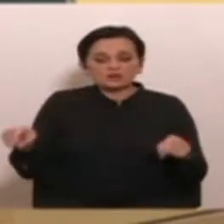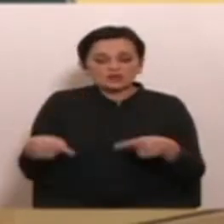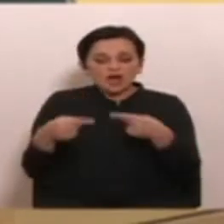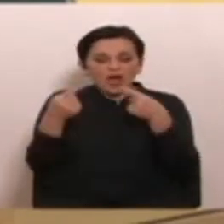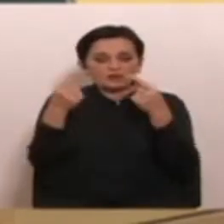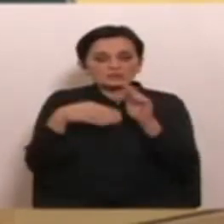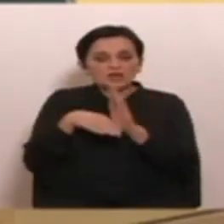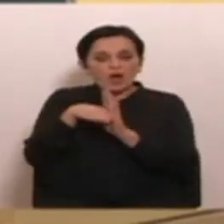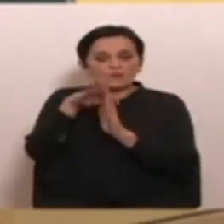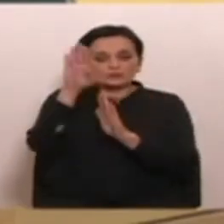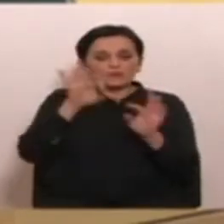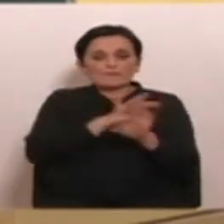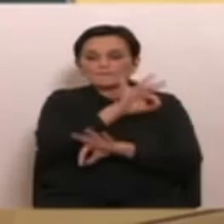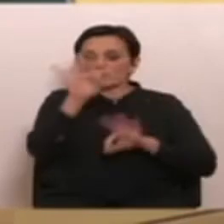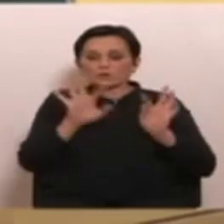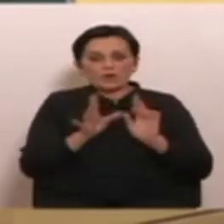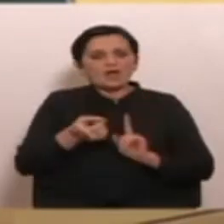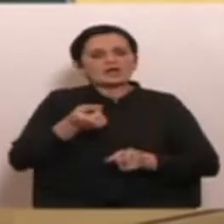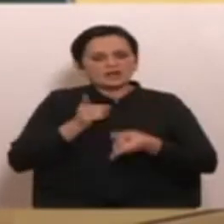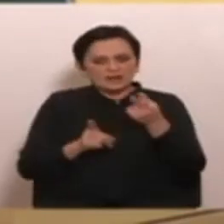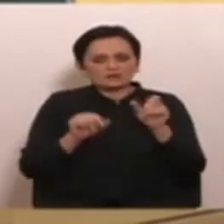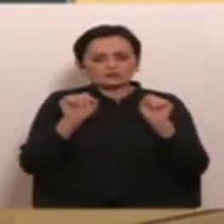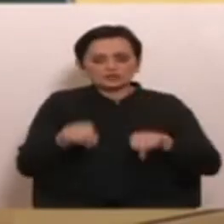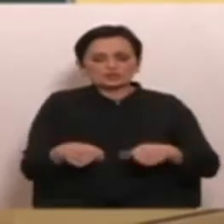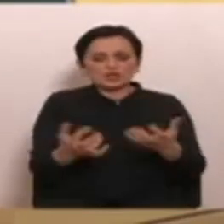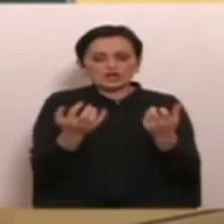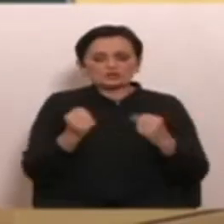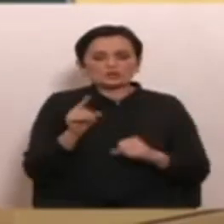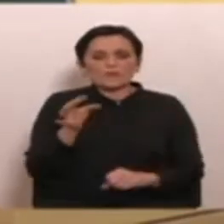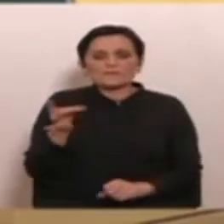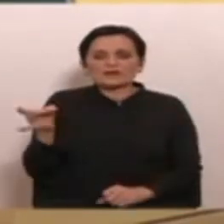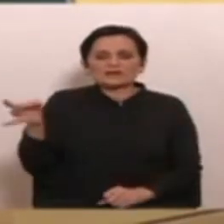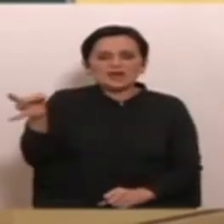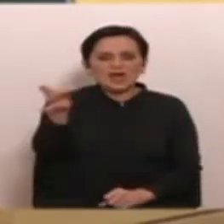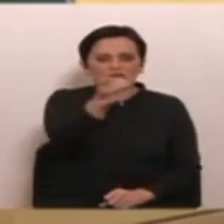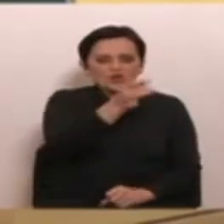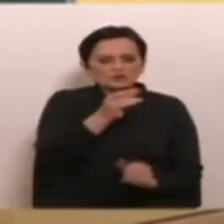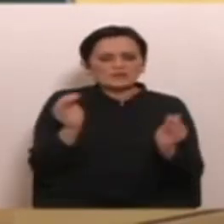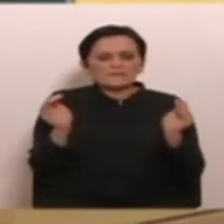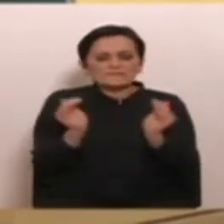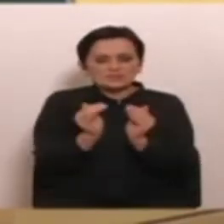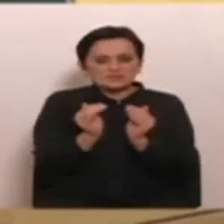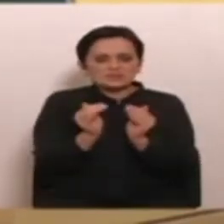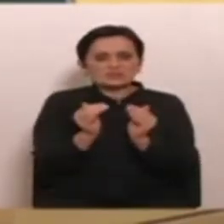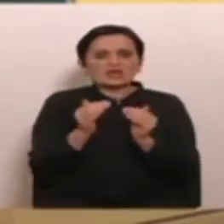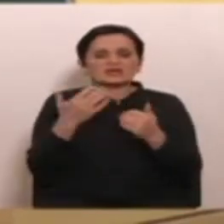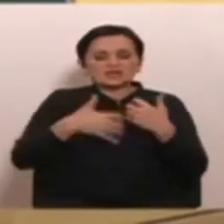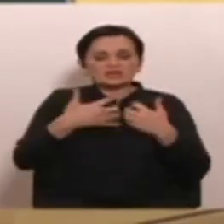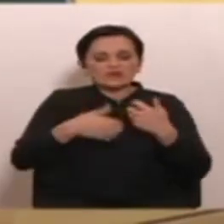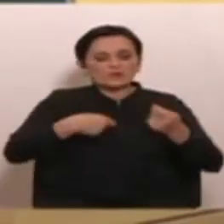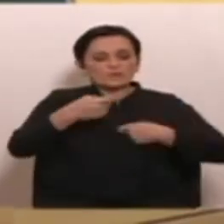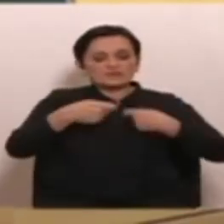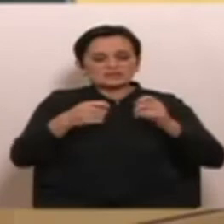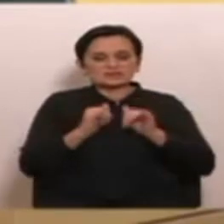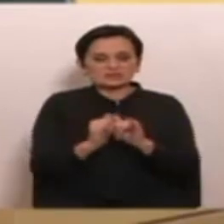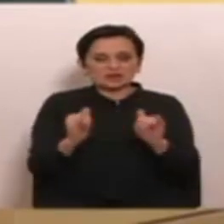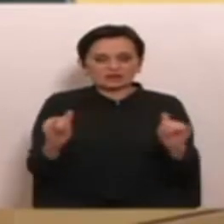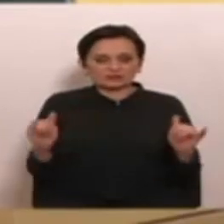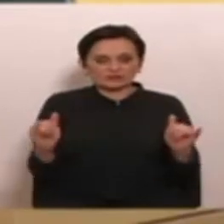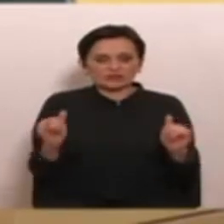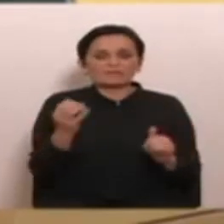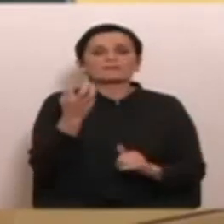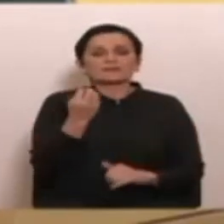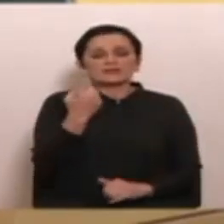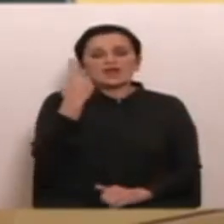პროექტი, არამედ რეალური შესაძლებლობა იმისა, რომ რეგიონებში მცირე და საშუალო ბიზნესი უფრო მეტად განვითარდეს. კიდევ